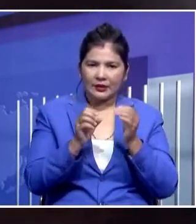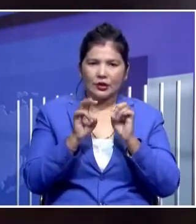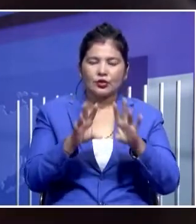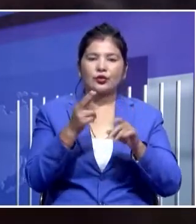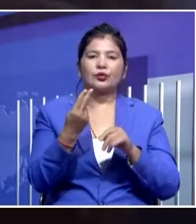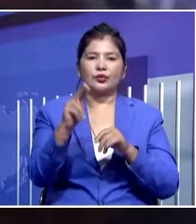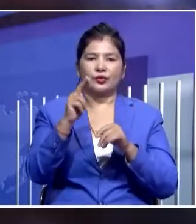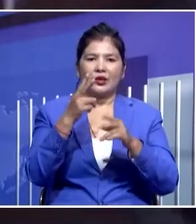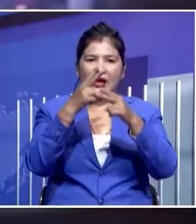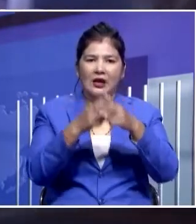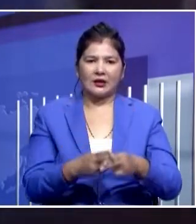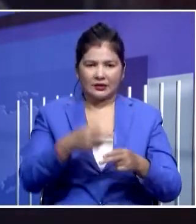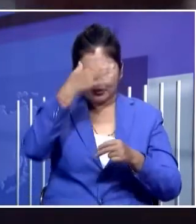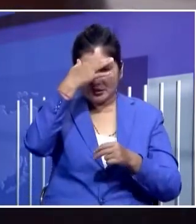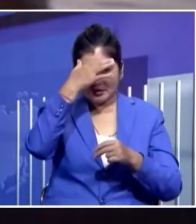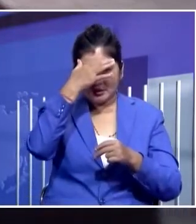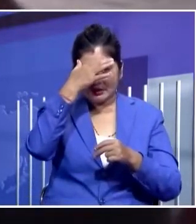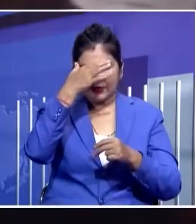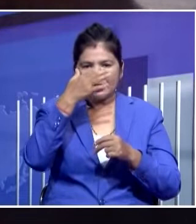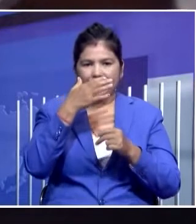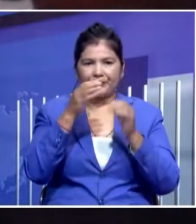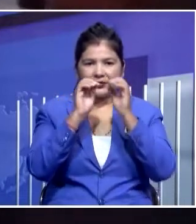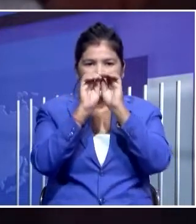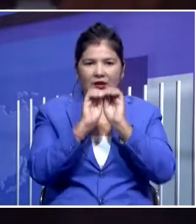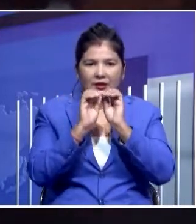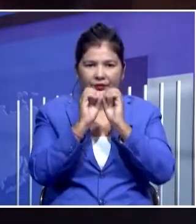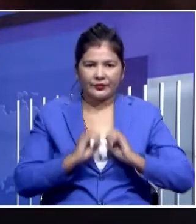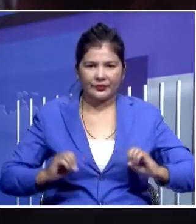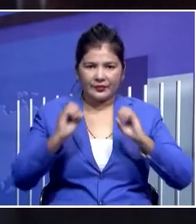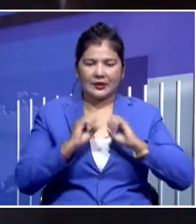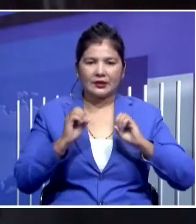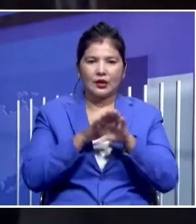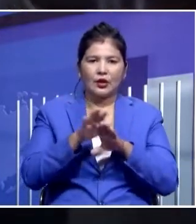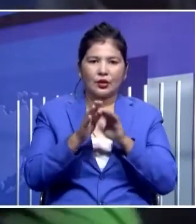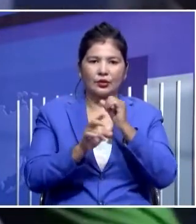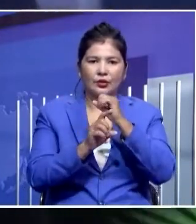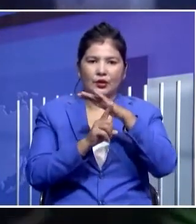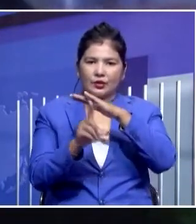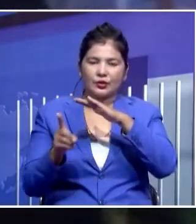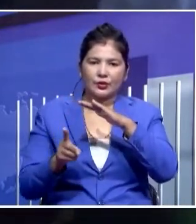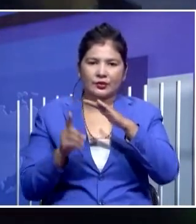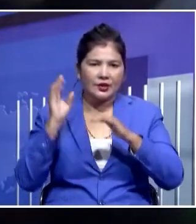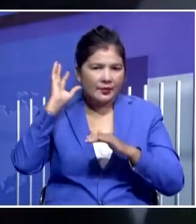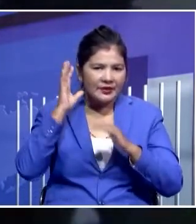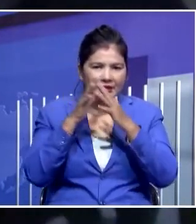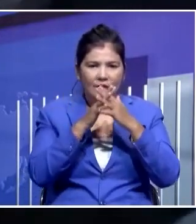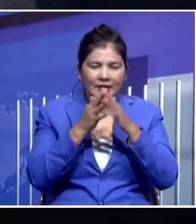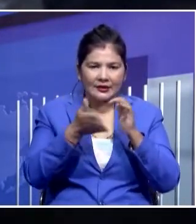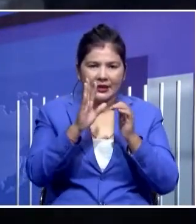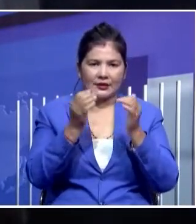थियो। आर्थिक सङ्कट उन्मुख लेबनानबाट स्थानीय बासिन्दा तथा शरणार्थीहरू युरोप, अमेरिका जाने गरेका छन्।